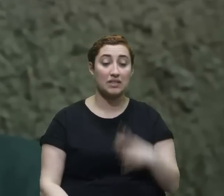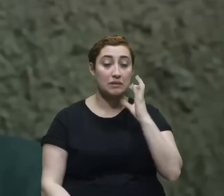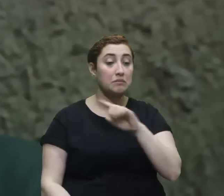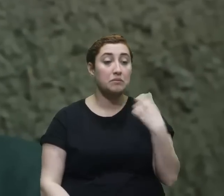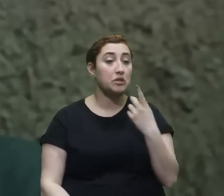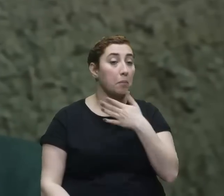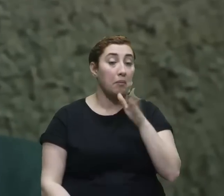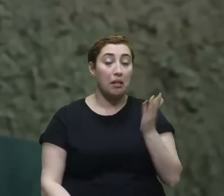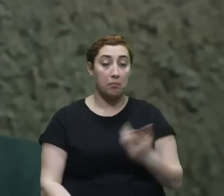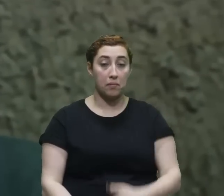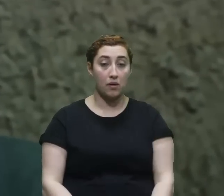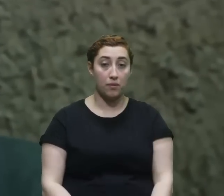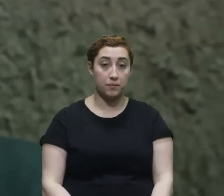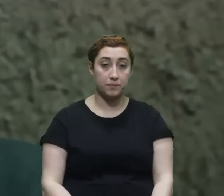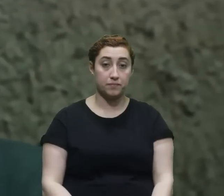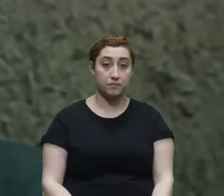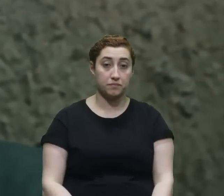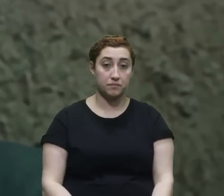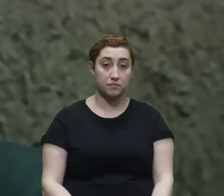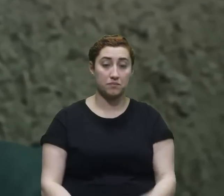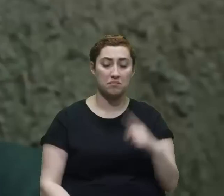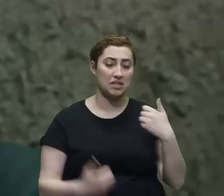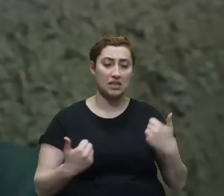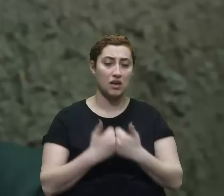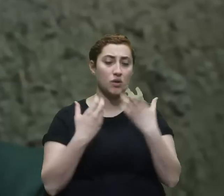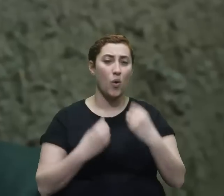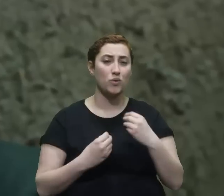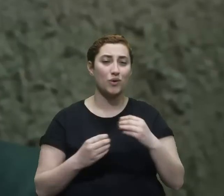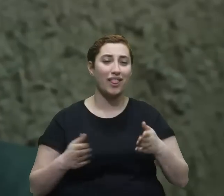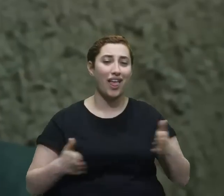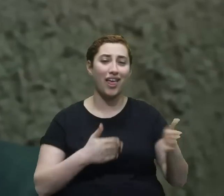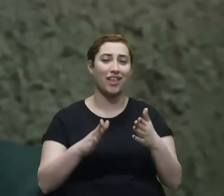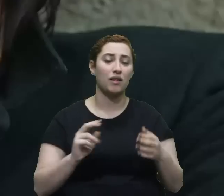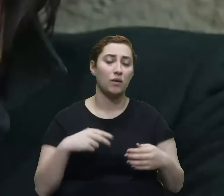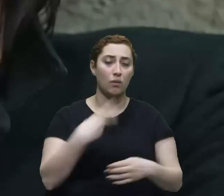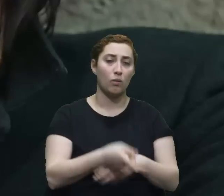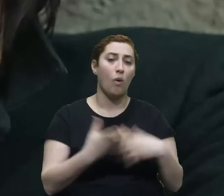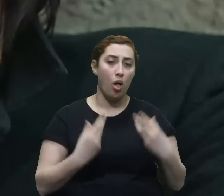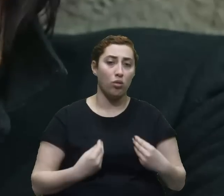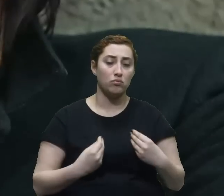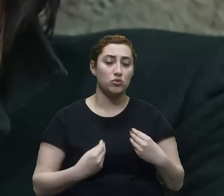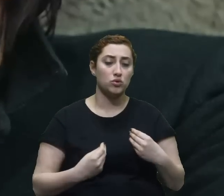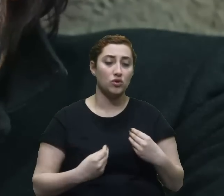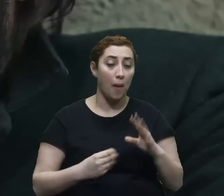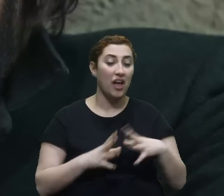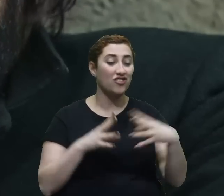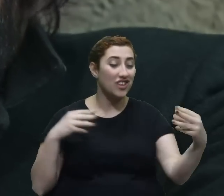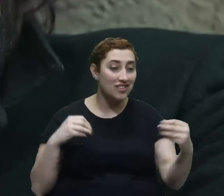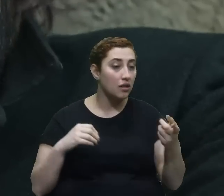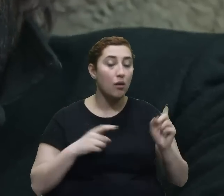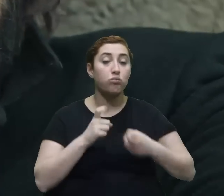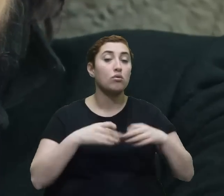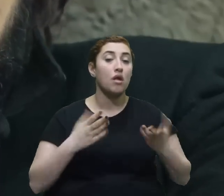Hiç kimse de hiçbir şey bilmiyor zaten. Bir kaza sonucu Sen Nehri'ne düşmüş. Fakat cesedi hala